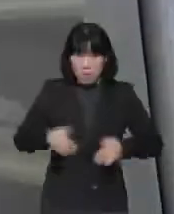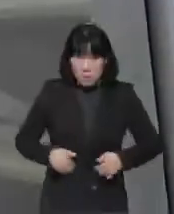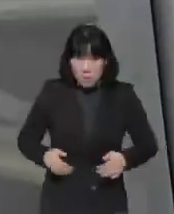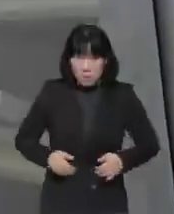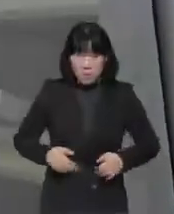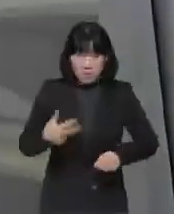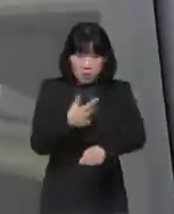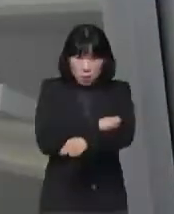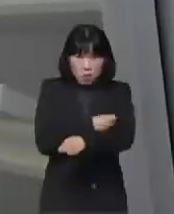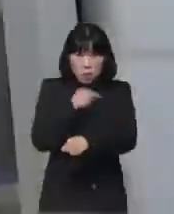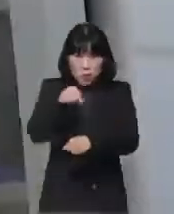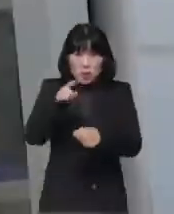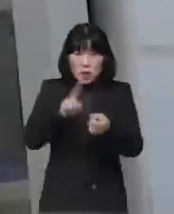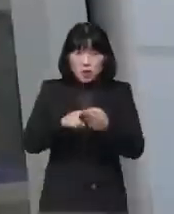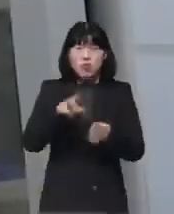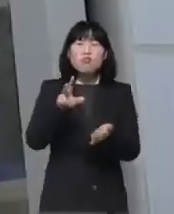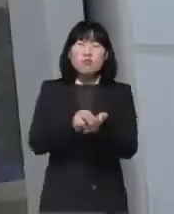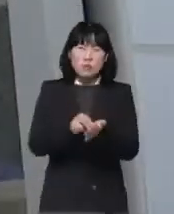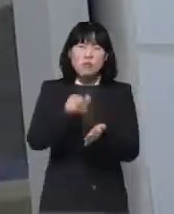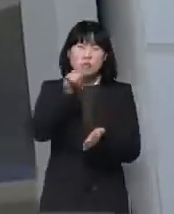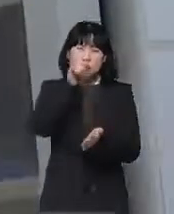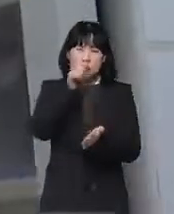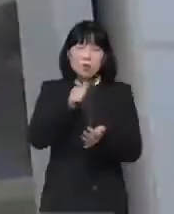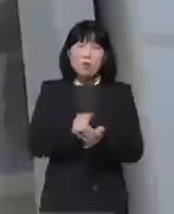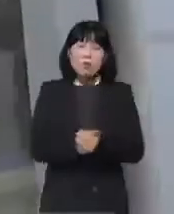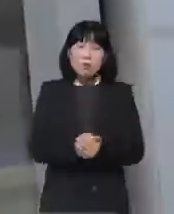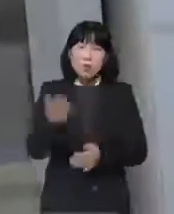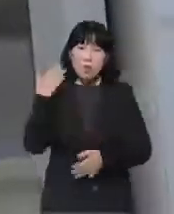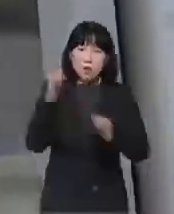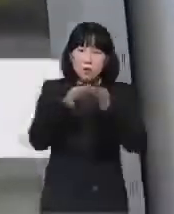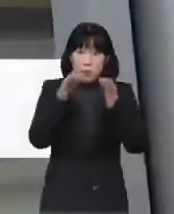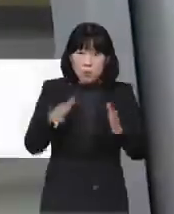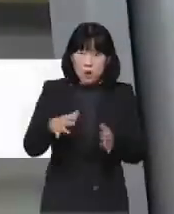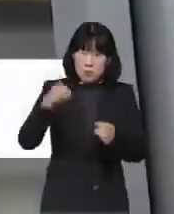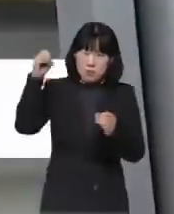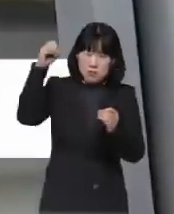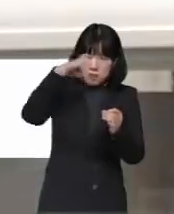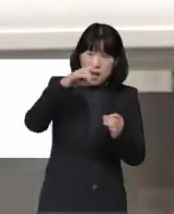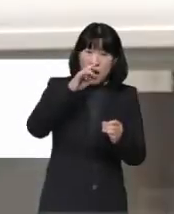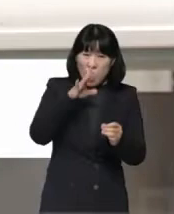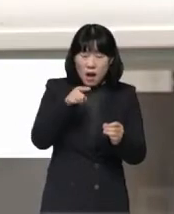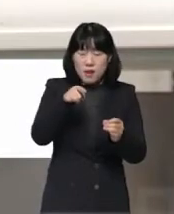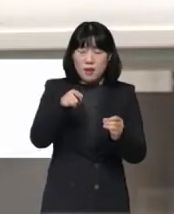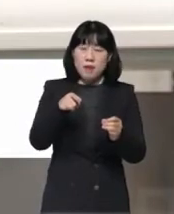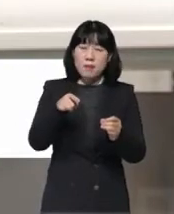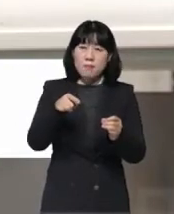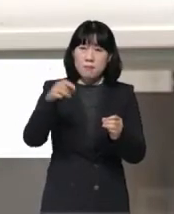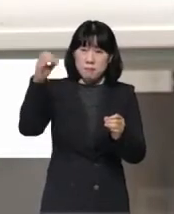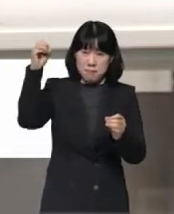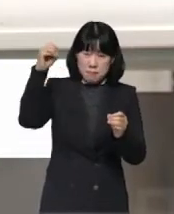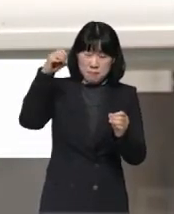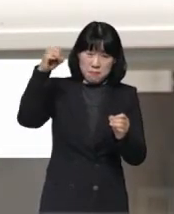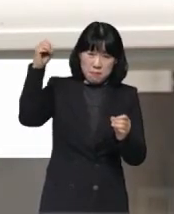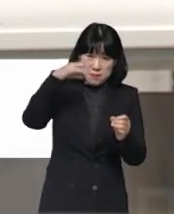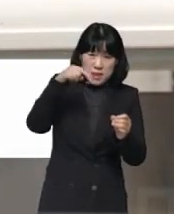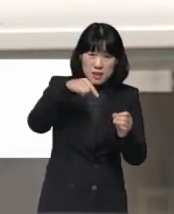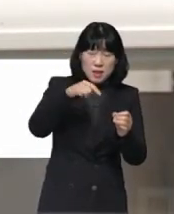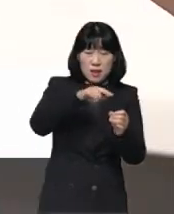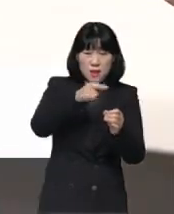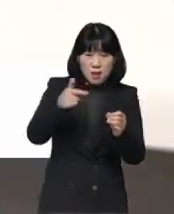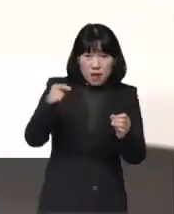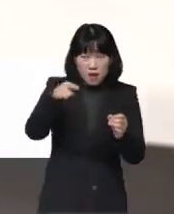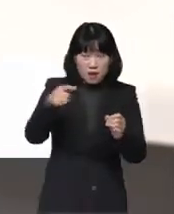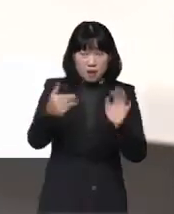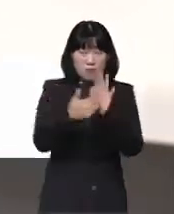예방 접종 백신도 문제입니다. 그동안 차광이 안 된 상태에서 햇빛까지 투과된 일부 생백신